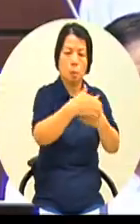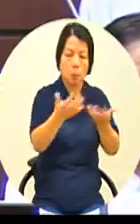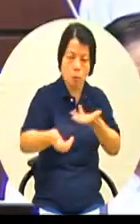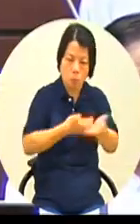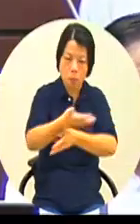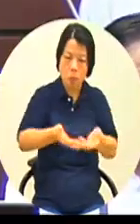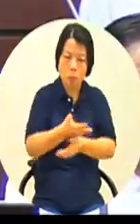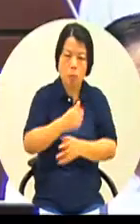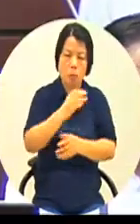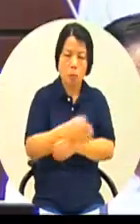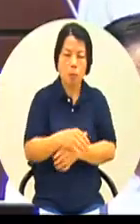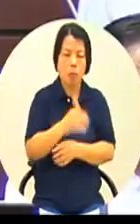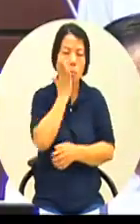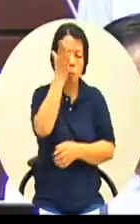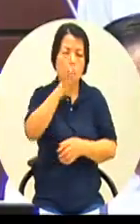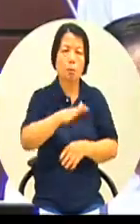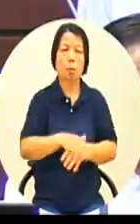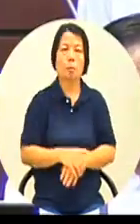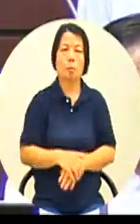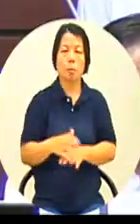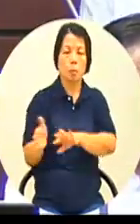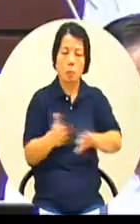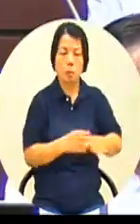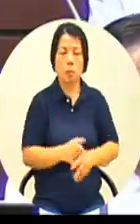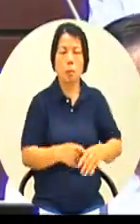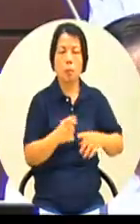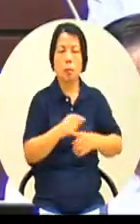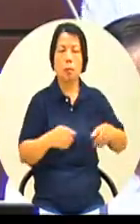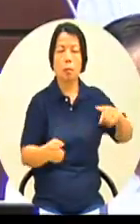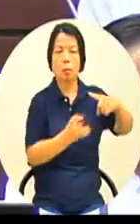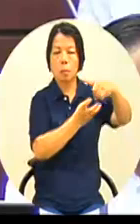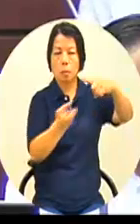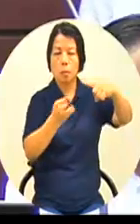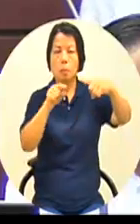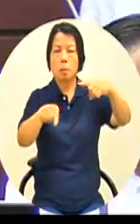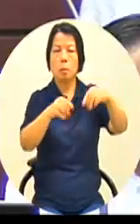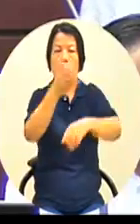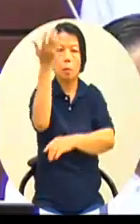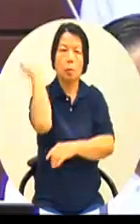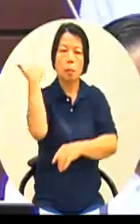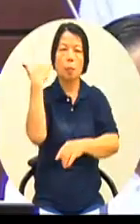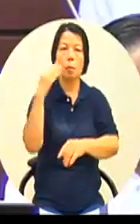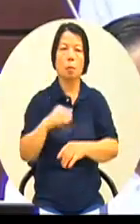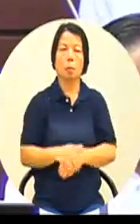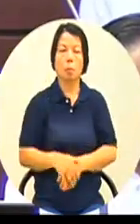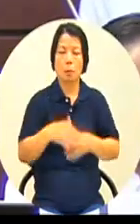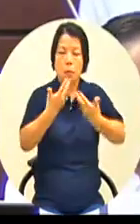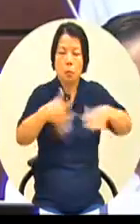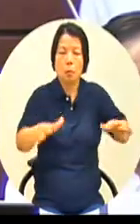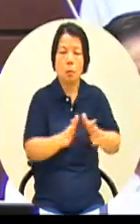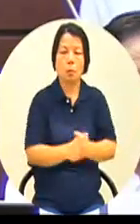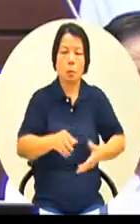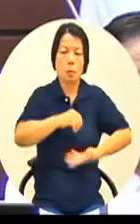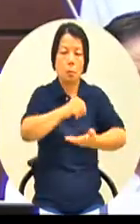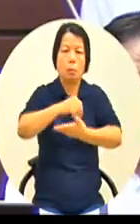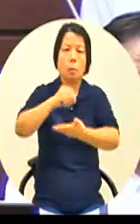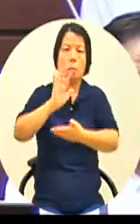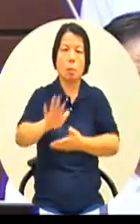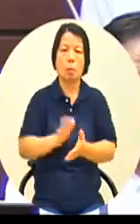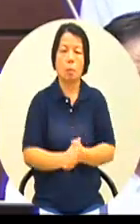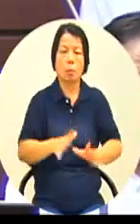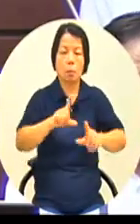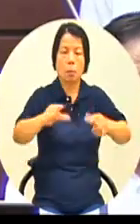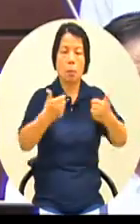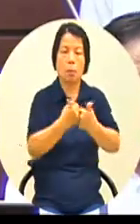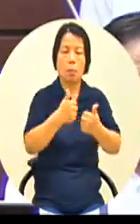哈。那第三部分就是讲到这个缆车的部分，的确没有错。在过去，因为有很多人的建议，包括大会的